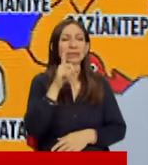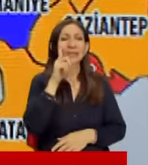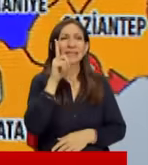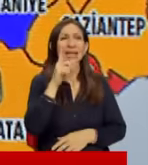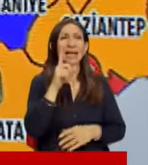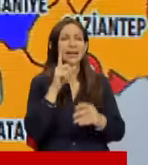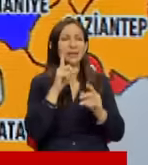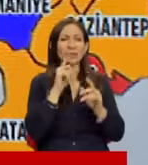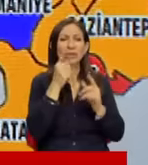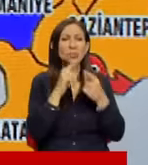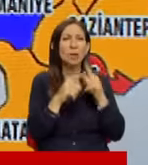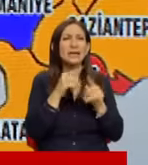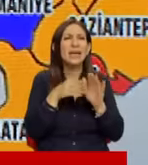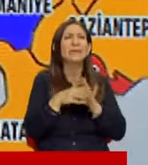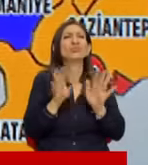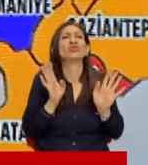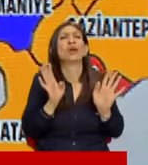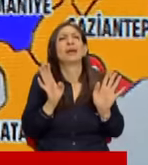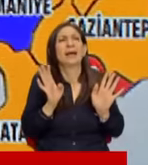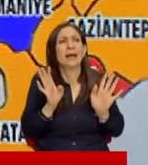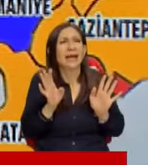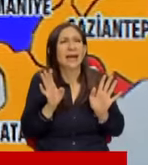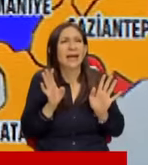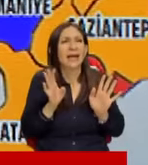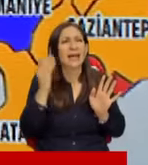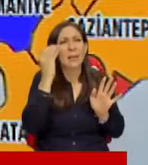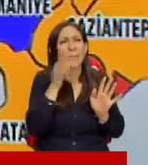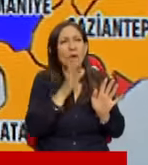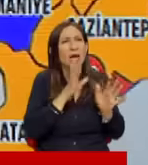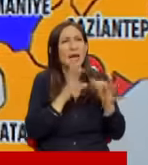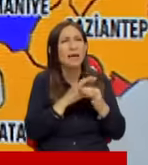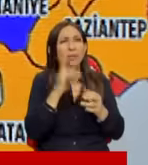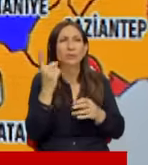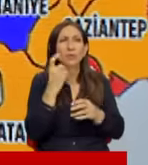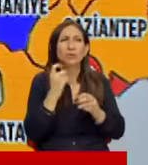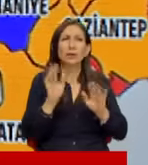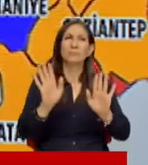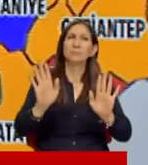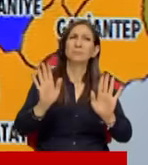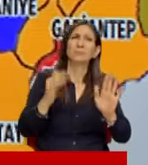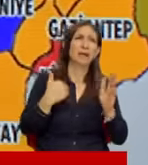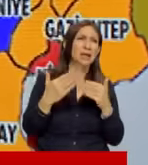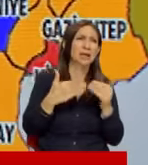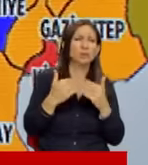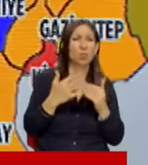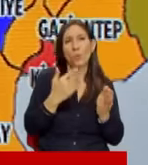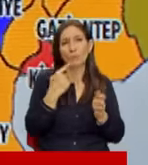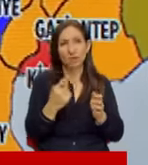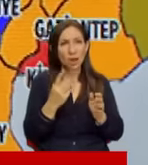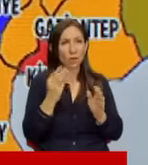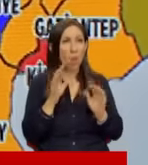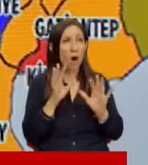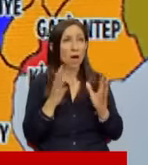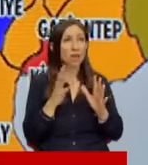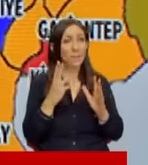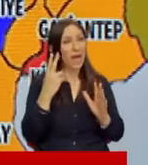teknokrat, hiç siyasete bulaşmayacak. Mesela İmamoğlu'yla ilgili bir soru geleceği İcraatçı. Zaman ben karışmıyorum diyecek. Çok acayip